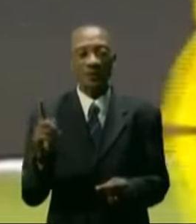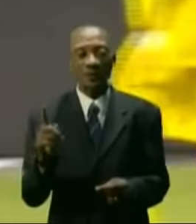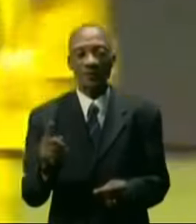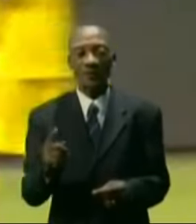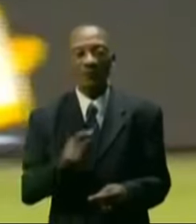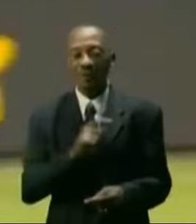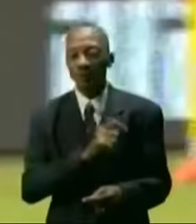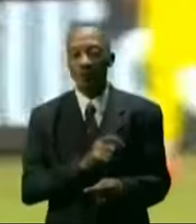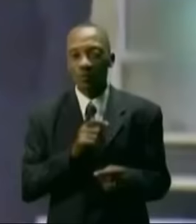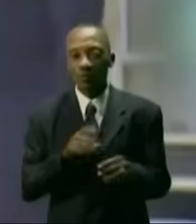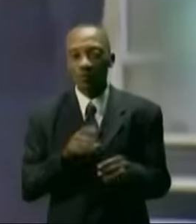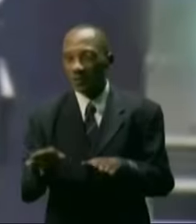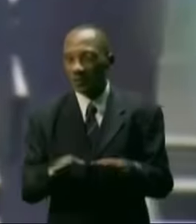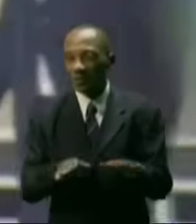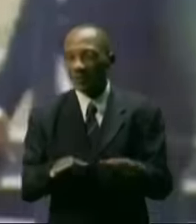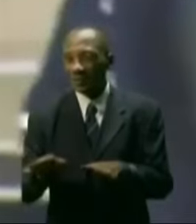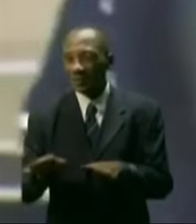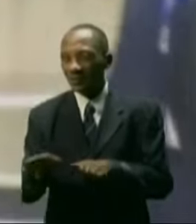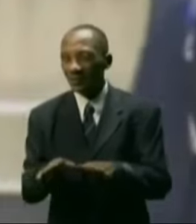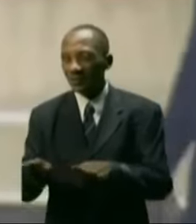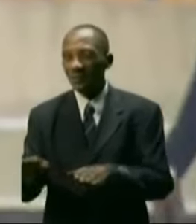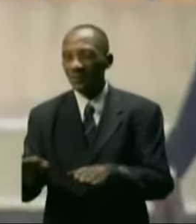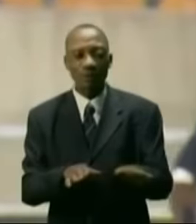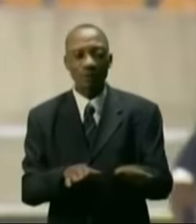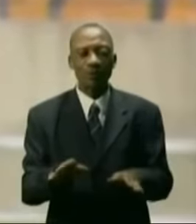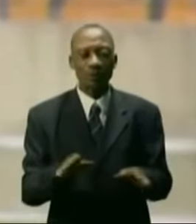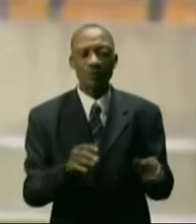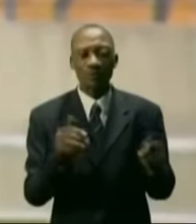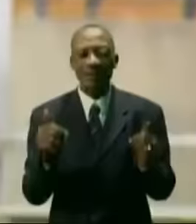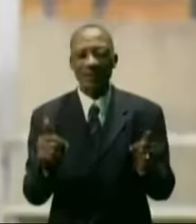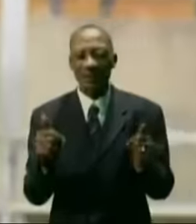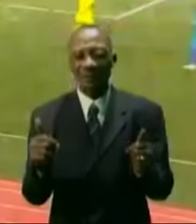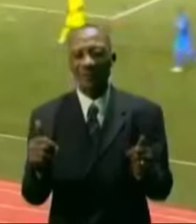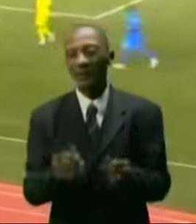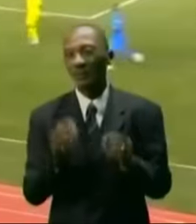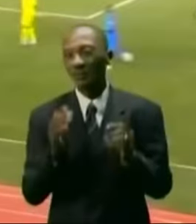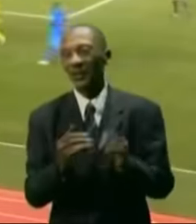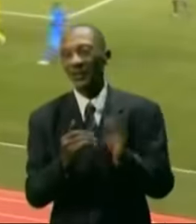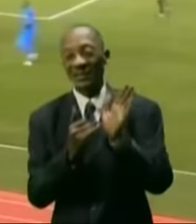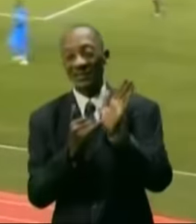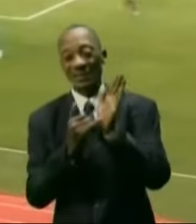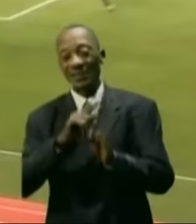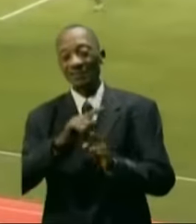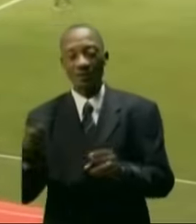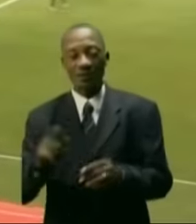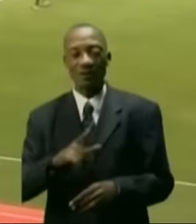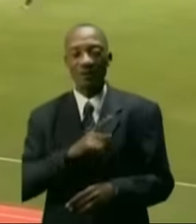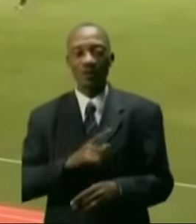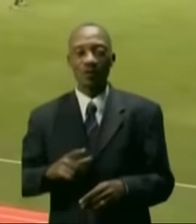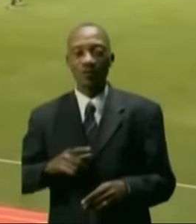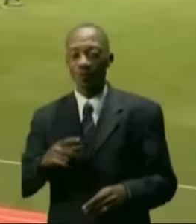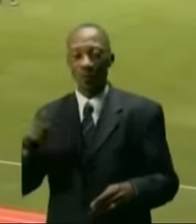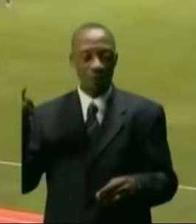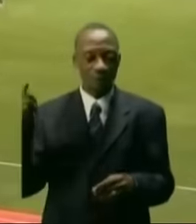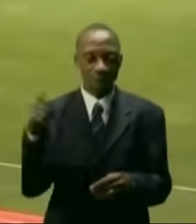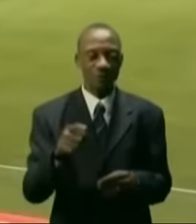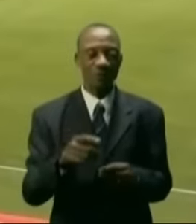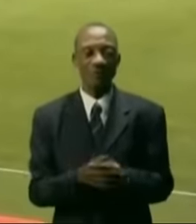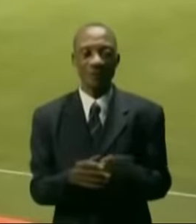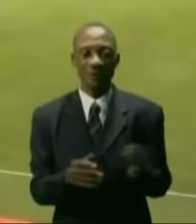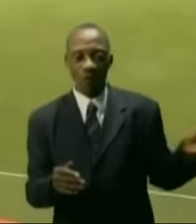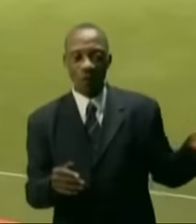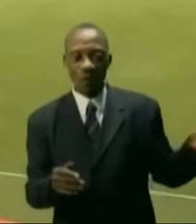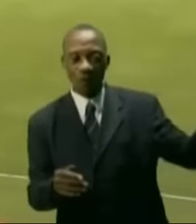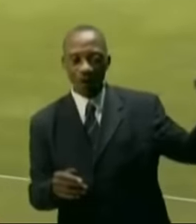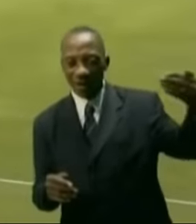pas à débloquer les verrous du rempart congolais. Chancel Mbemba et Inonga Baka, inflexibles. Les Léopards sont dominés malgré les renforts des Fiston Mayele et Théo